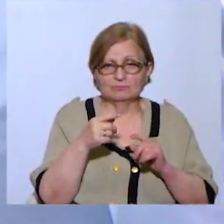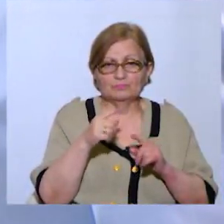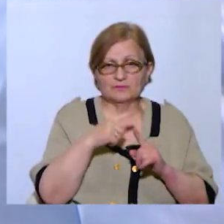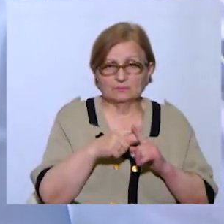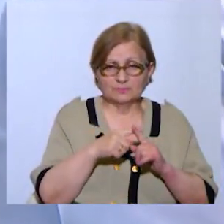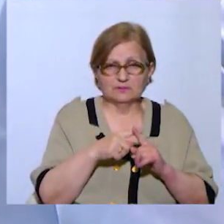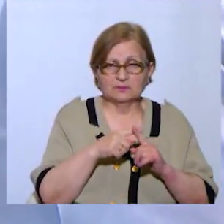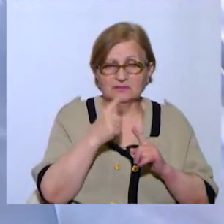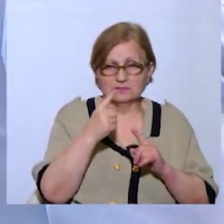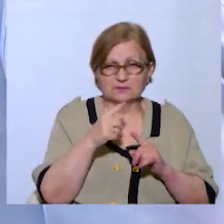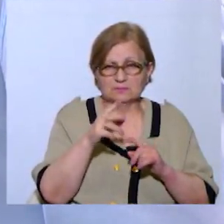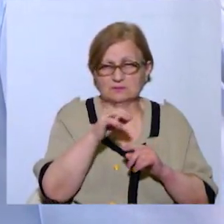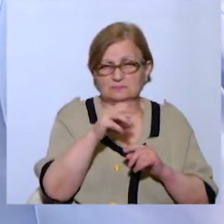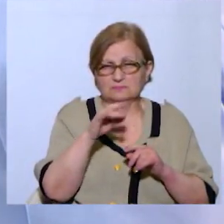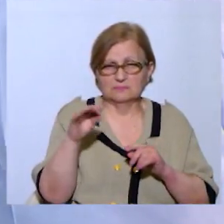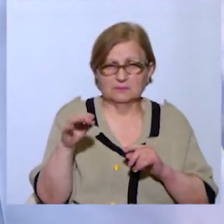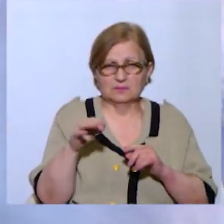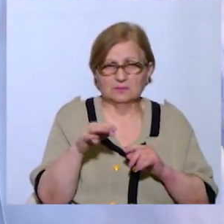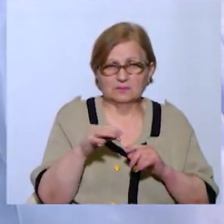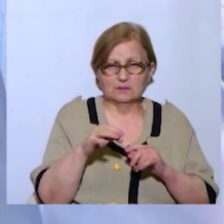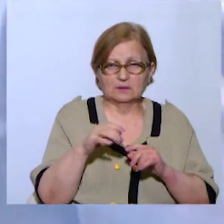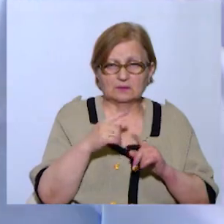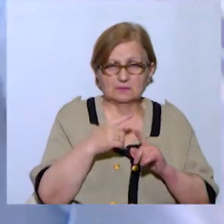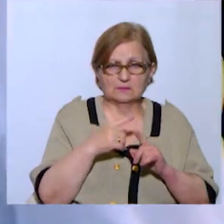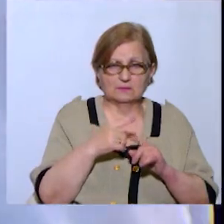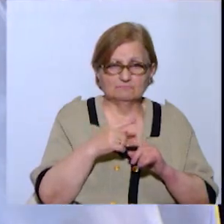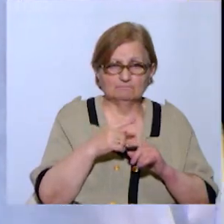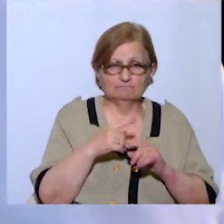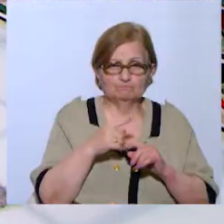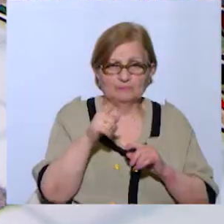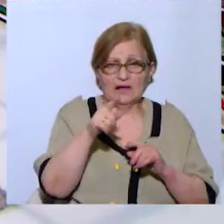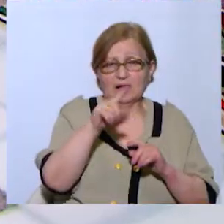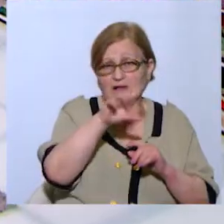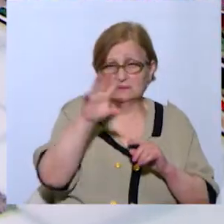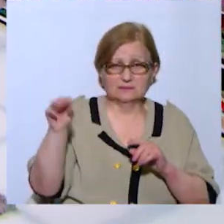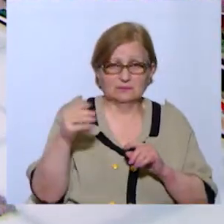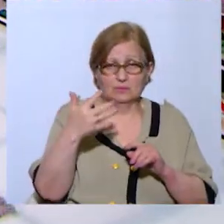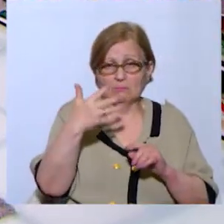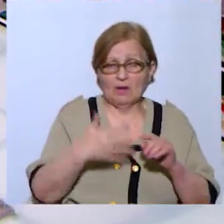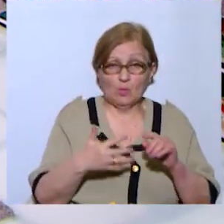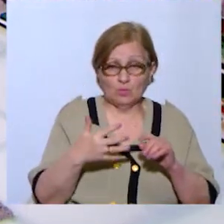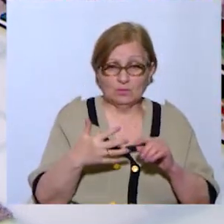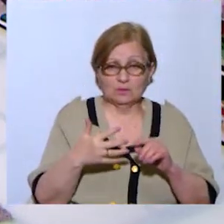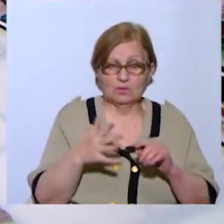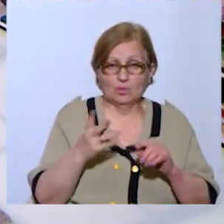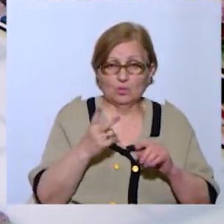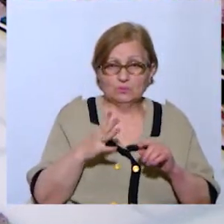პლუს 2-ჯერ x + 0.8 მიათედის მეხუთედი უნდა იყოს